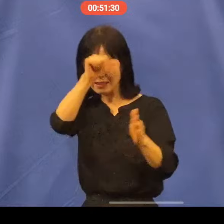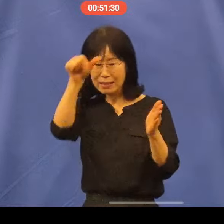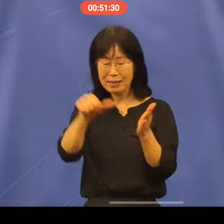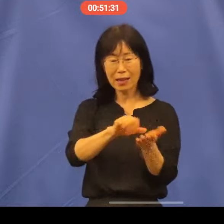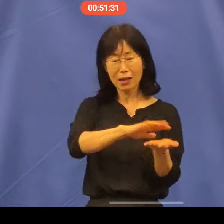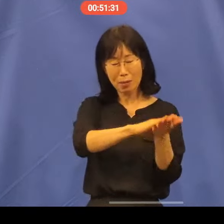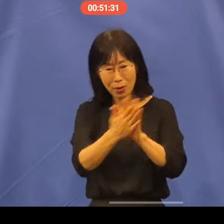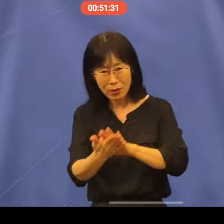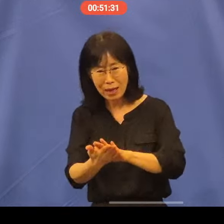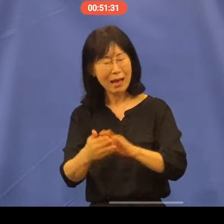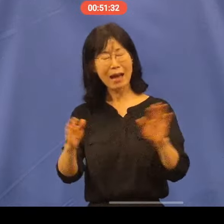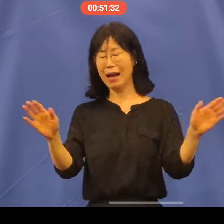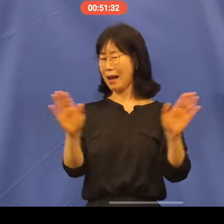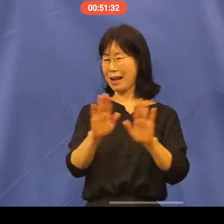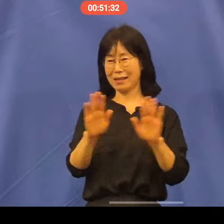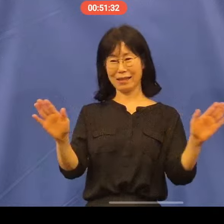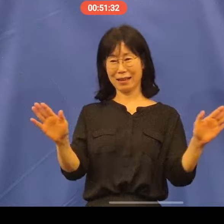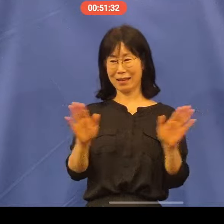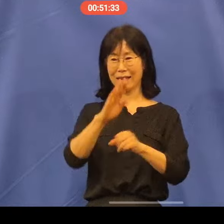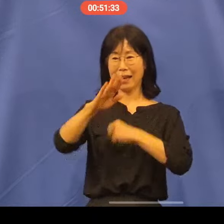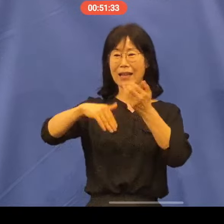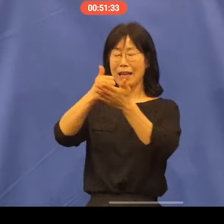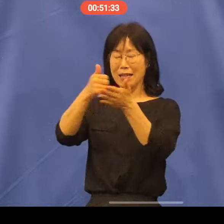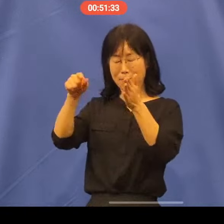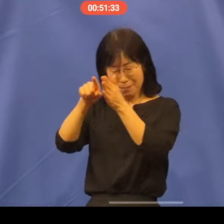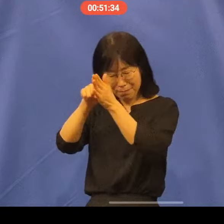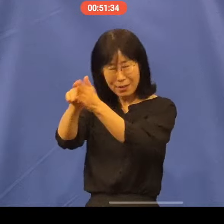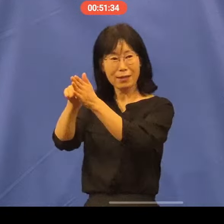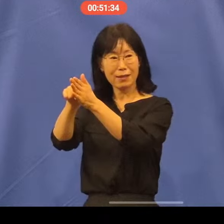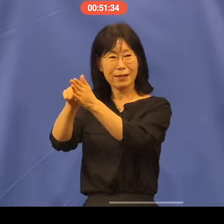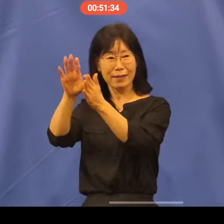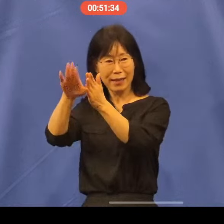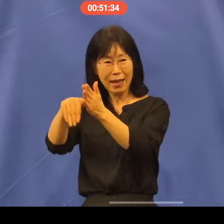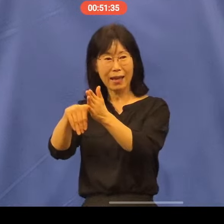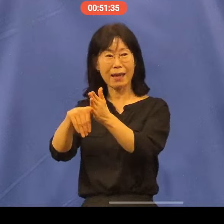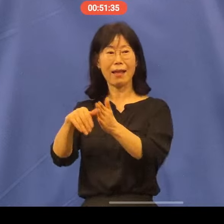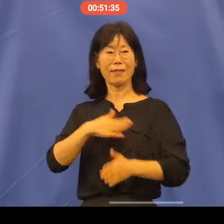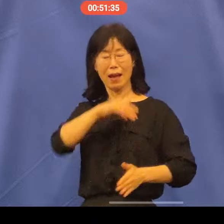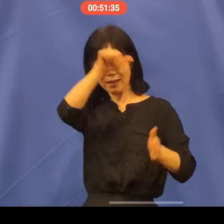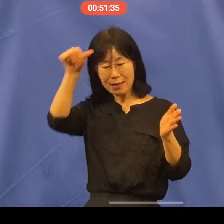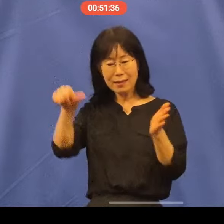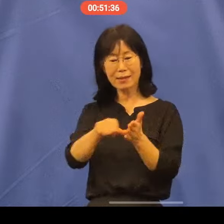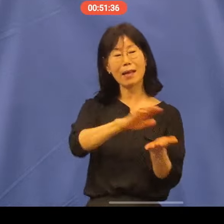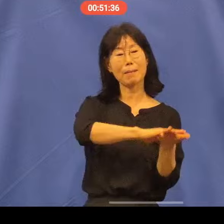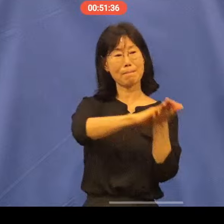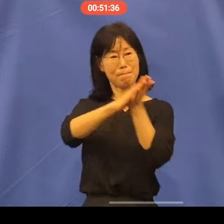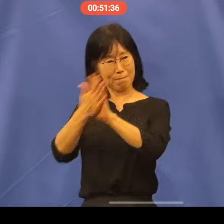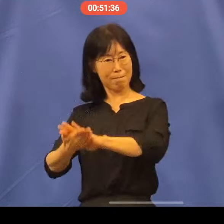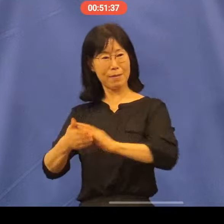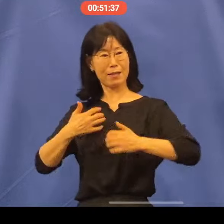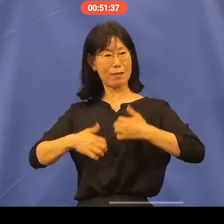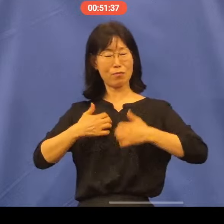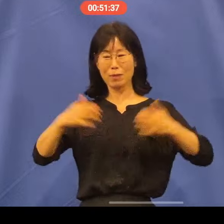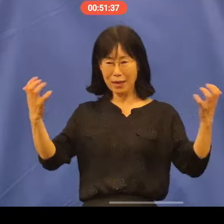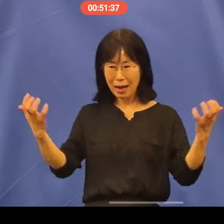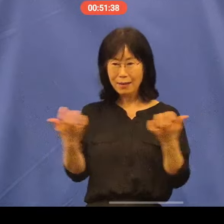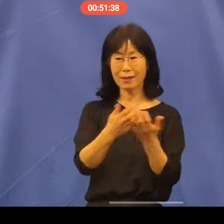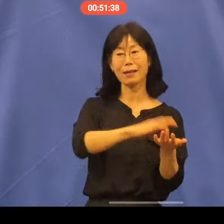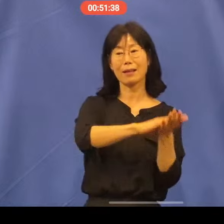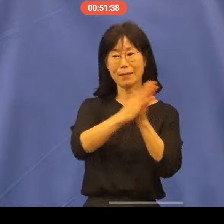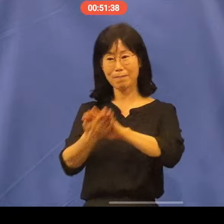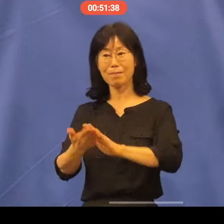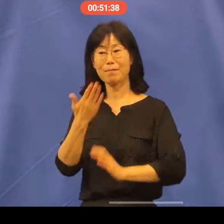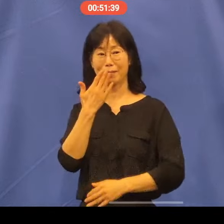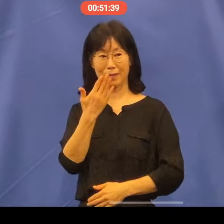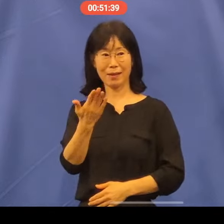믿음이 자랄수록 그 믿음이 하나님을 기뻐시게 한다는. 그러니까 믿음을 가져야 하나님이 기뻐시게 할 걸 찾겠다. 이런 믿음을 가지면요, 뭐